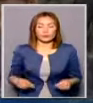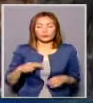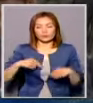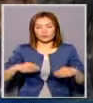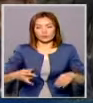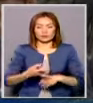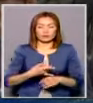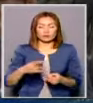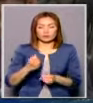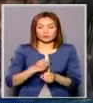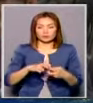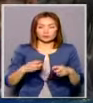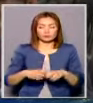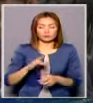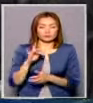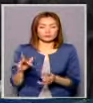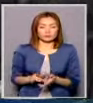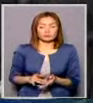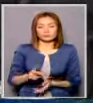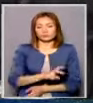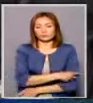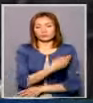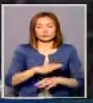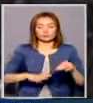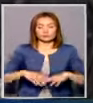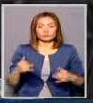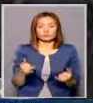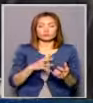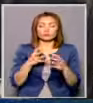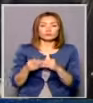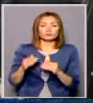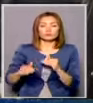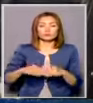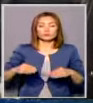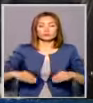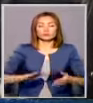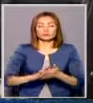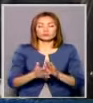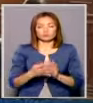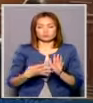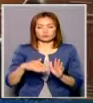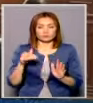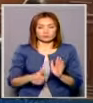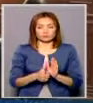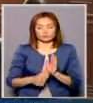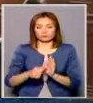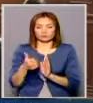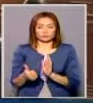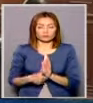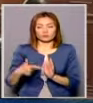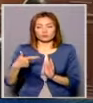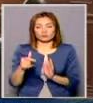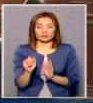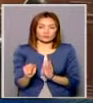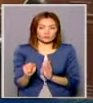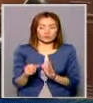в регионе и проблемы в области ветеринарии. В этом году общая площадь посевов составит 9616 гектаров.